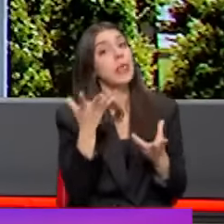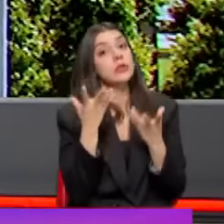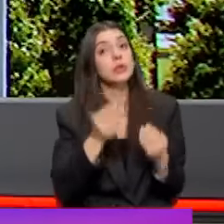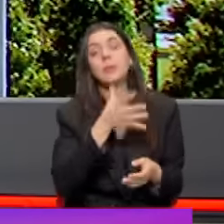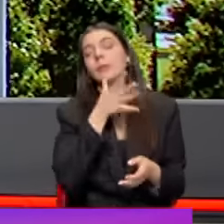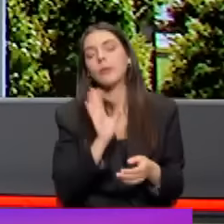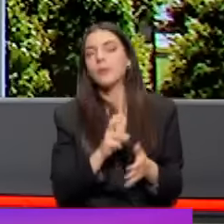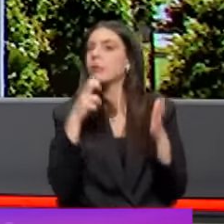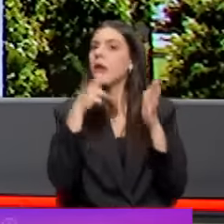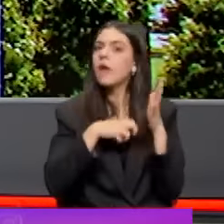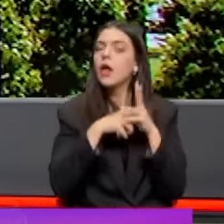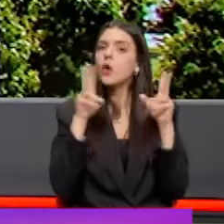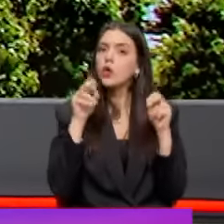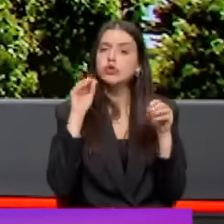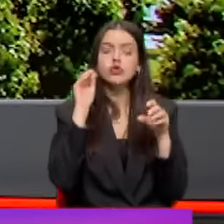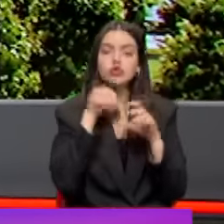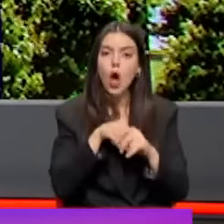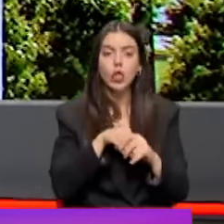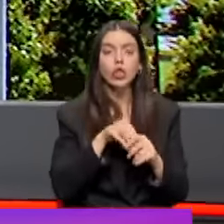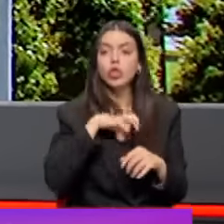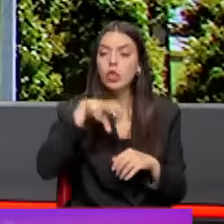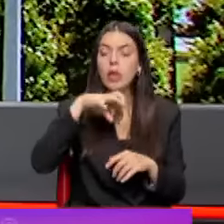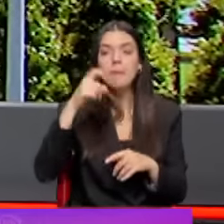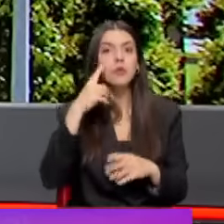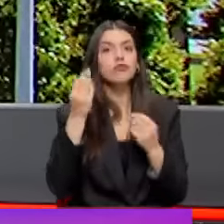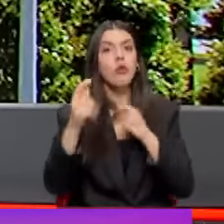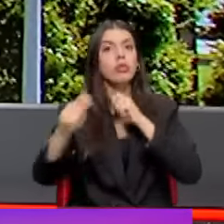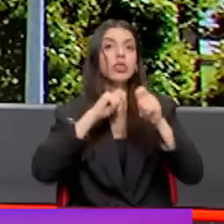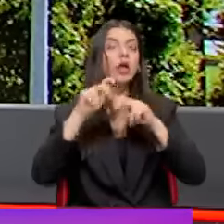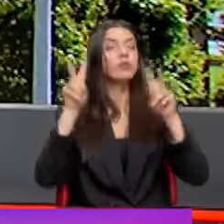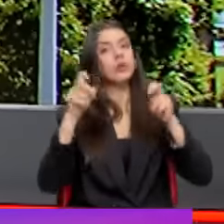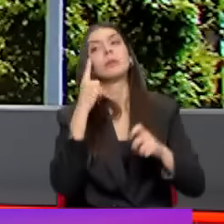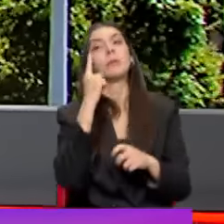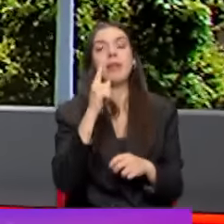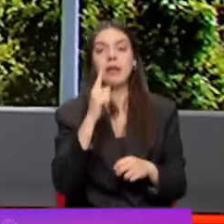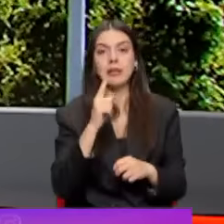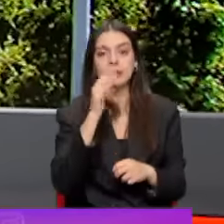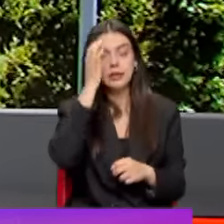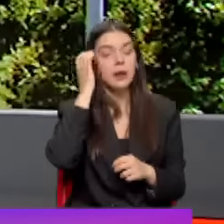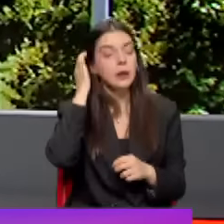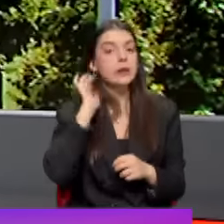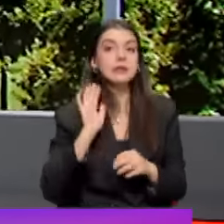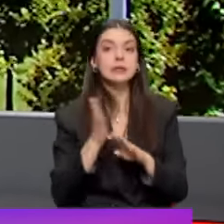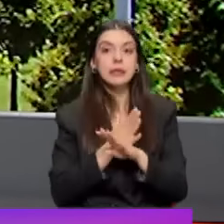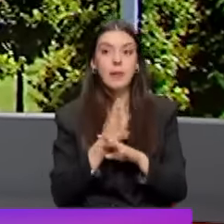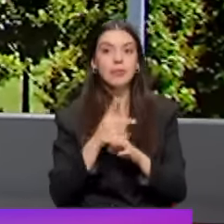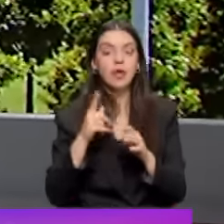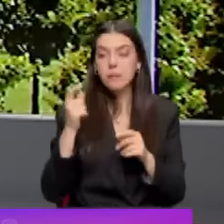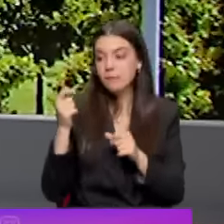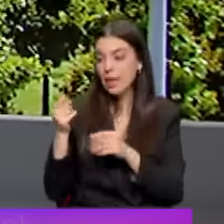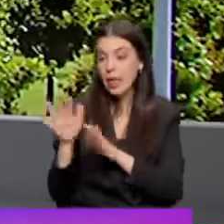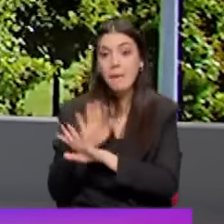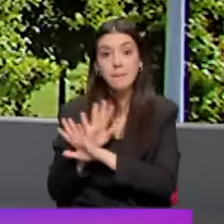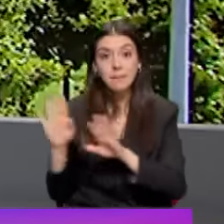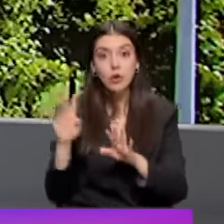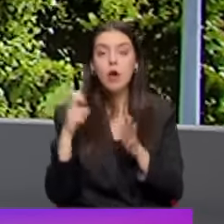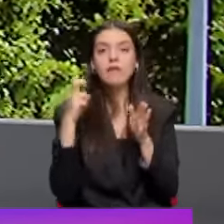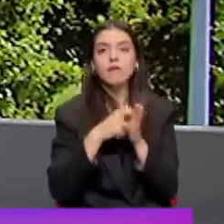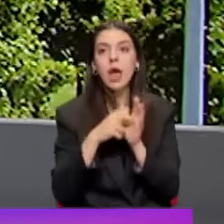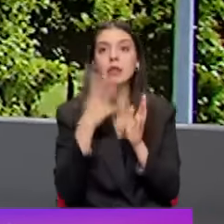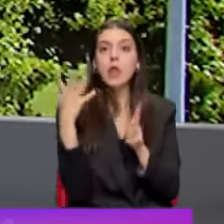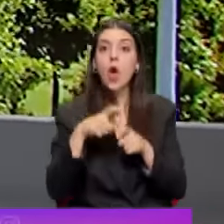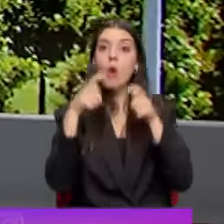vergi meselesi son dönemin en büyük Eee tartışma konularından bir tanesi Çünkü kasa boşaldıkça vergi daha büyük